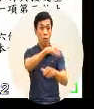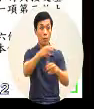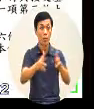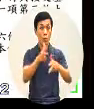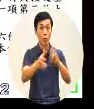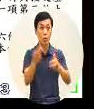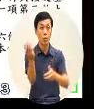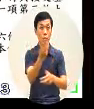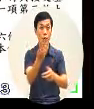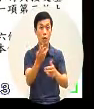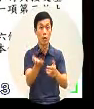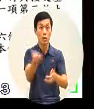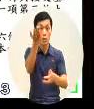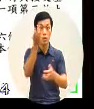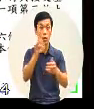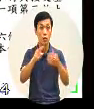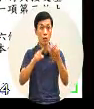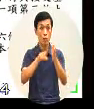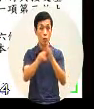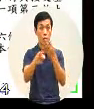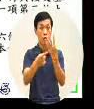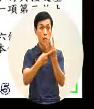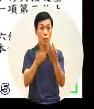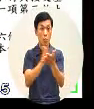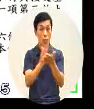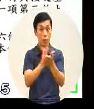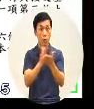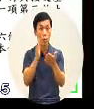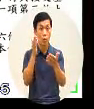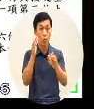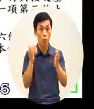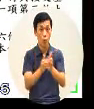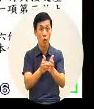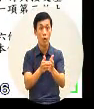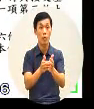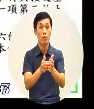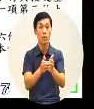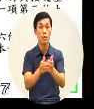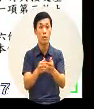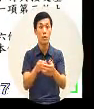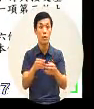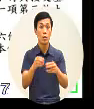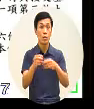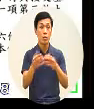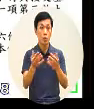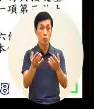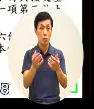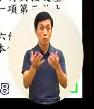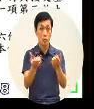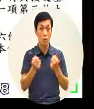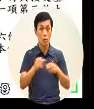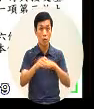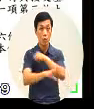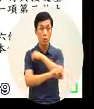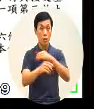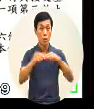查估后评定之，其所需费用由接受基地人所有权人负